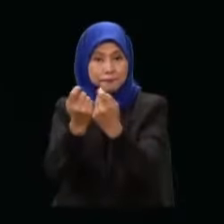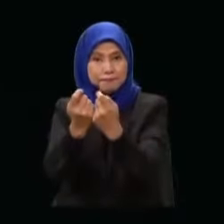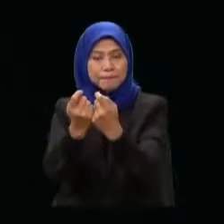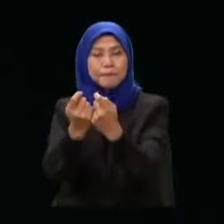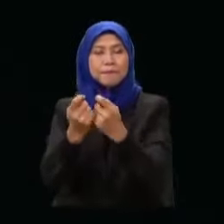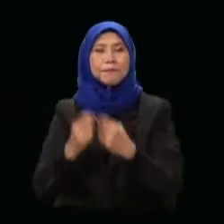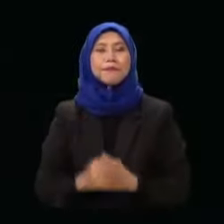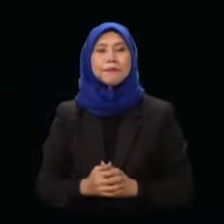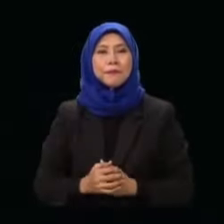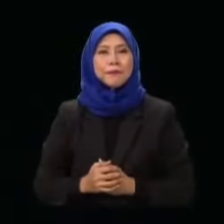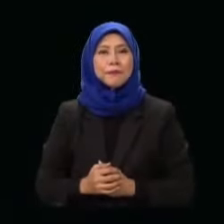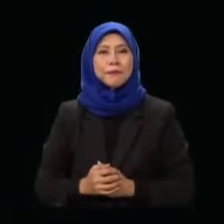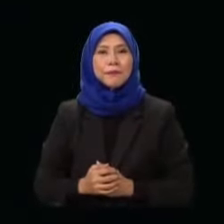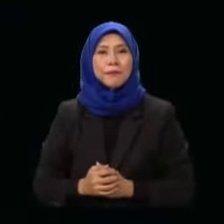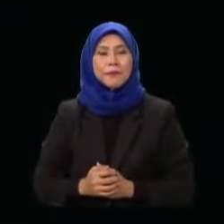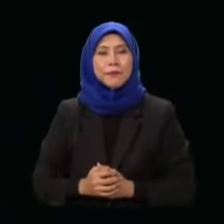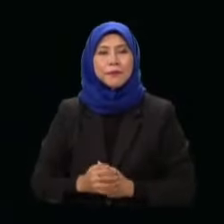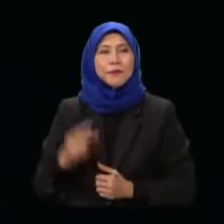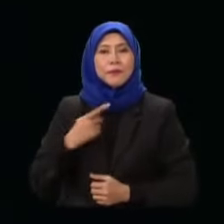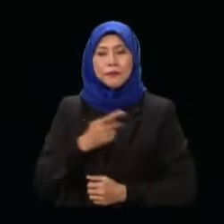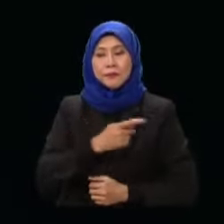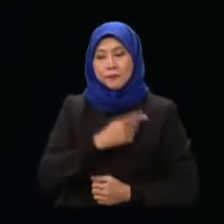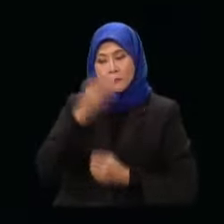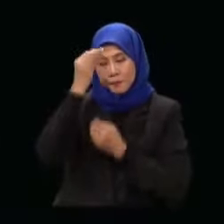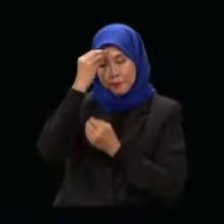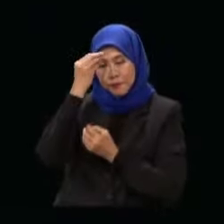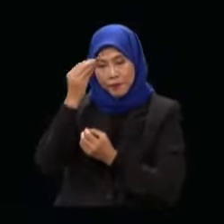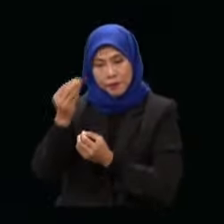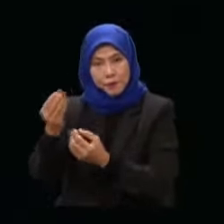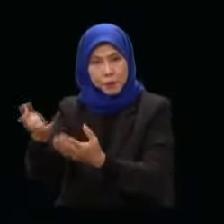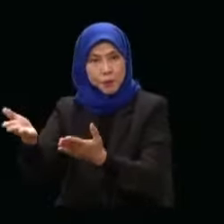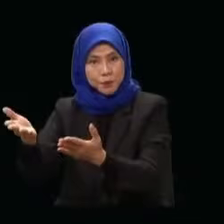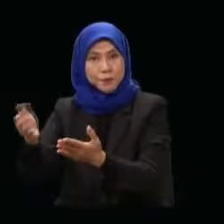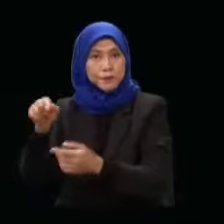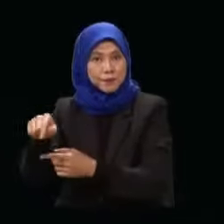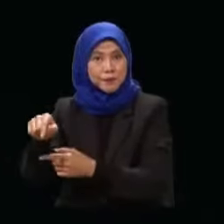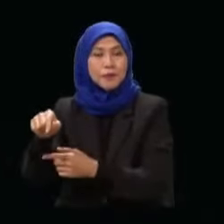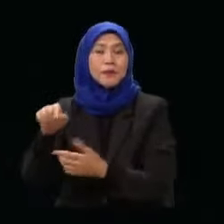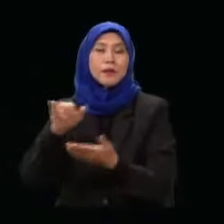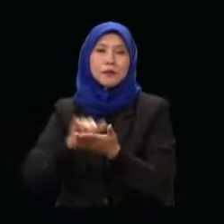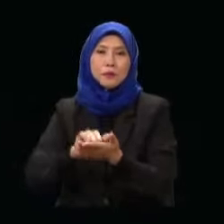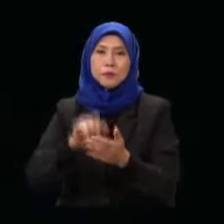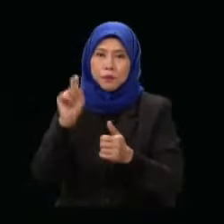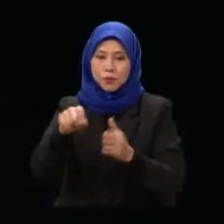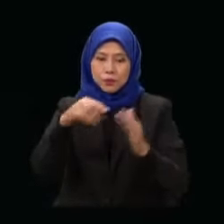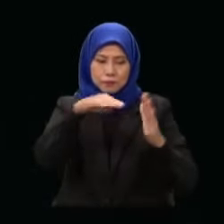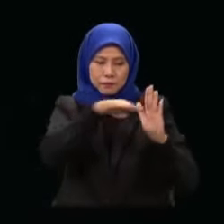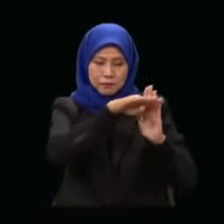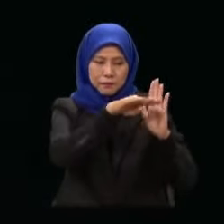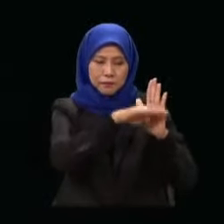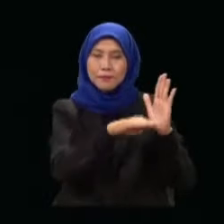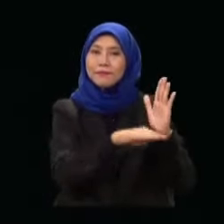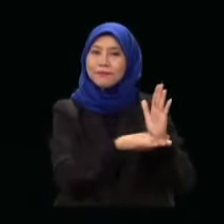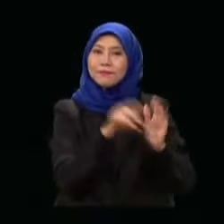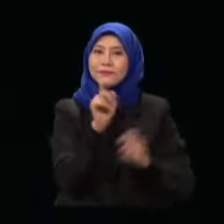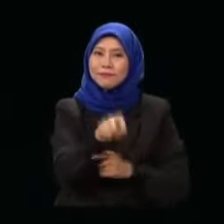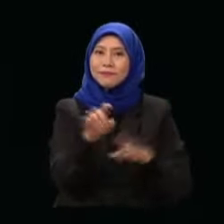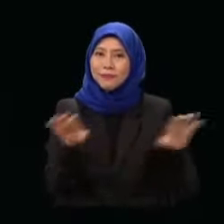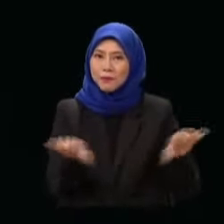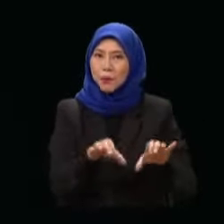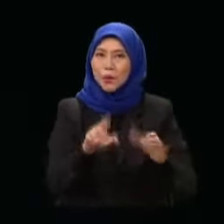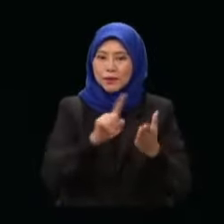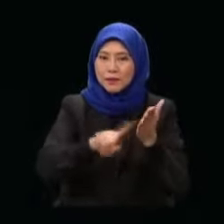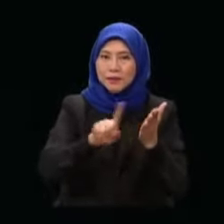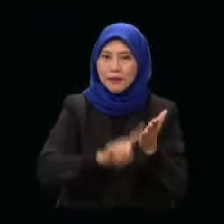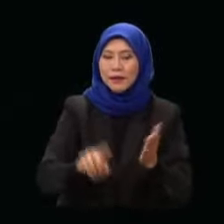ada no kita memaklumkan kemitraan maklum ini bukan kau yang kita enak banget kita review